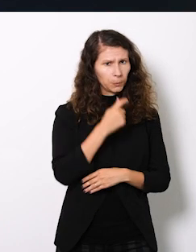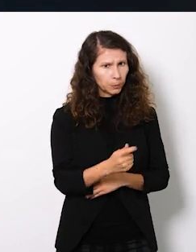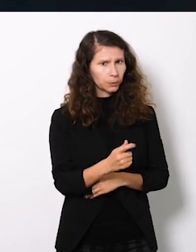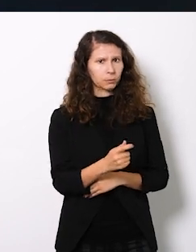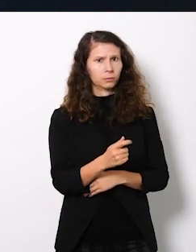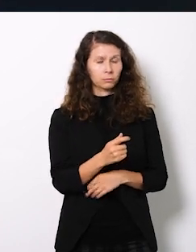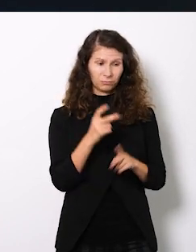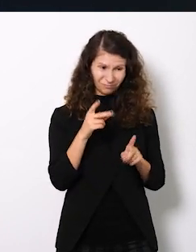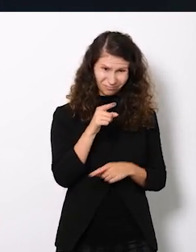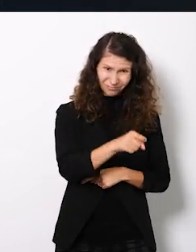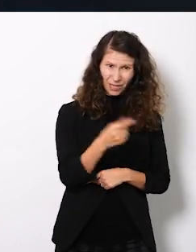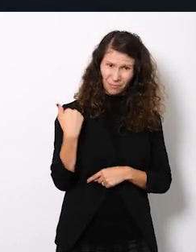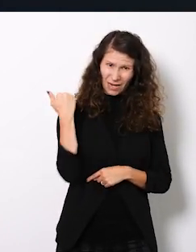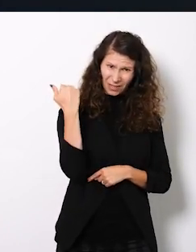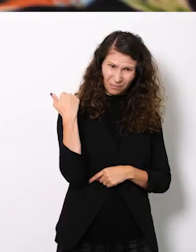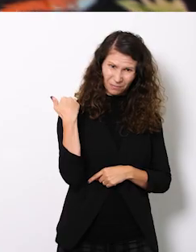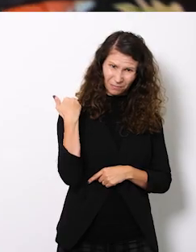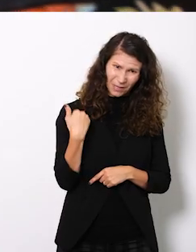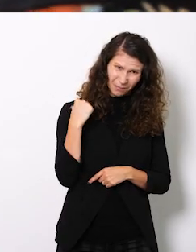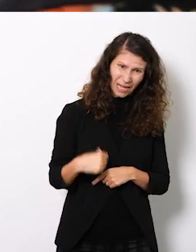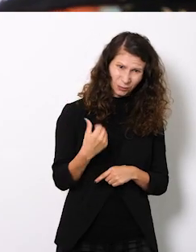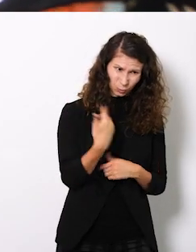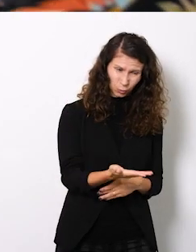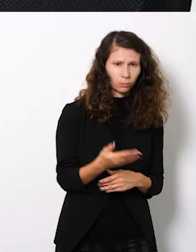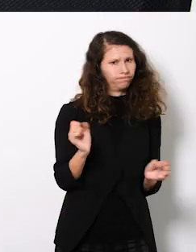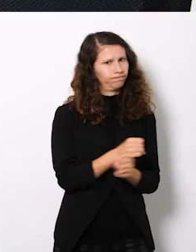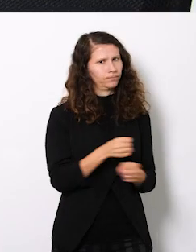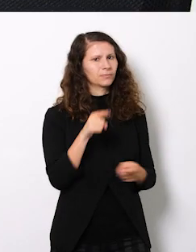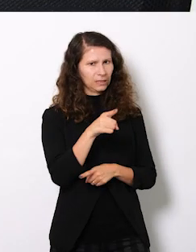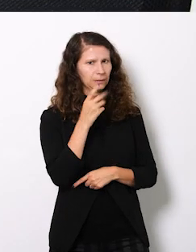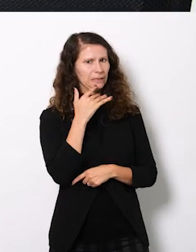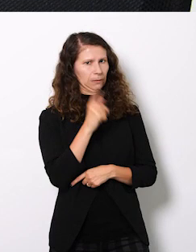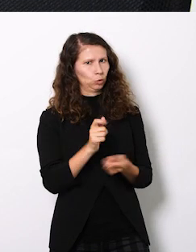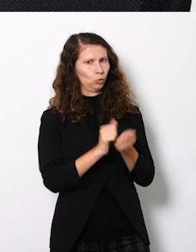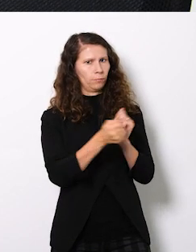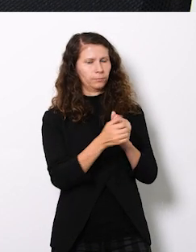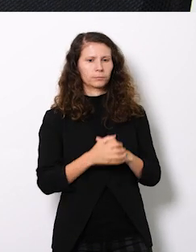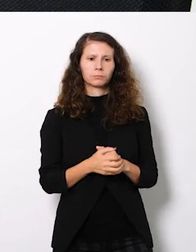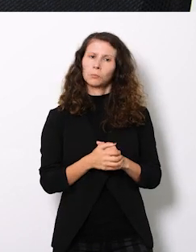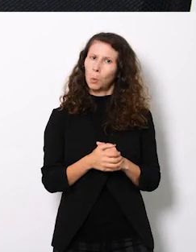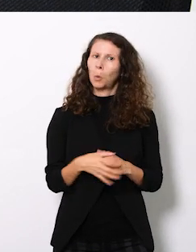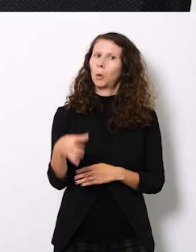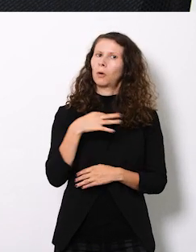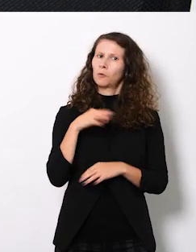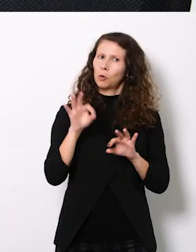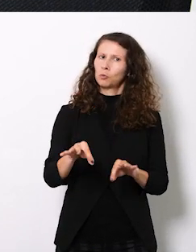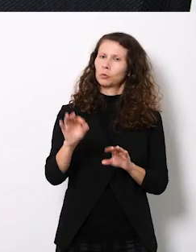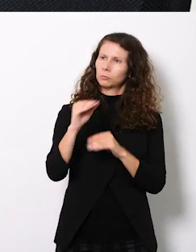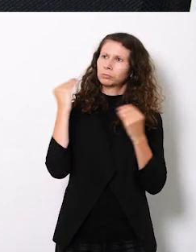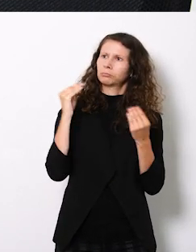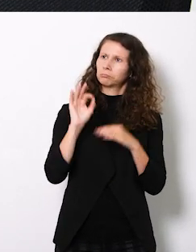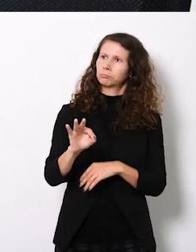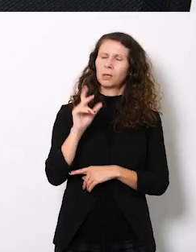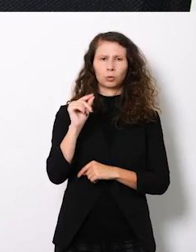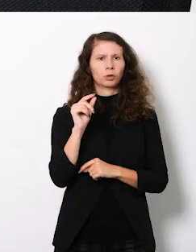voranarbeiten wollen. Und das muss dringend beendet werden. Okay, also das ist ja eine für uns gute Nachricht, heißt aber dann,